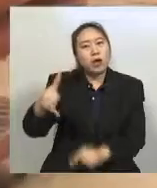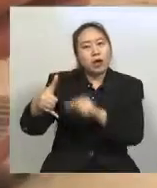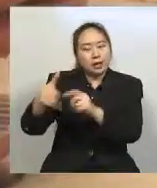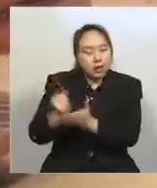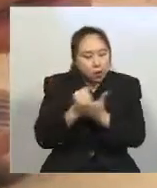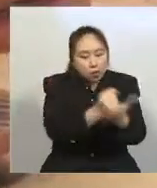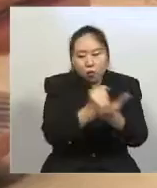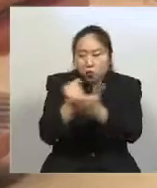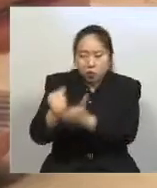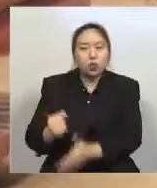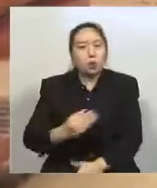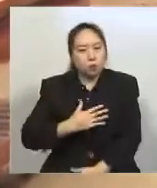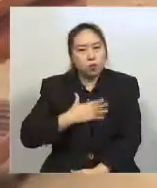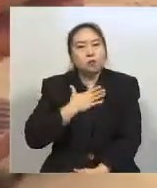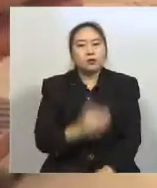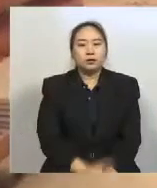คนอื่นครับ